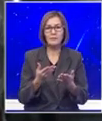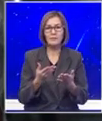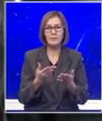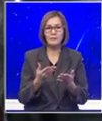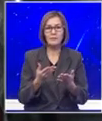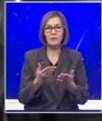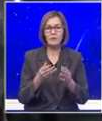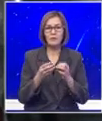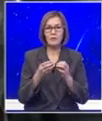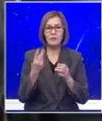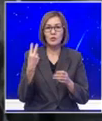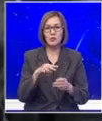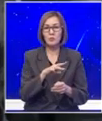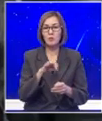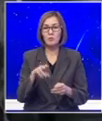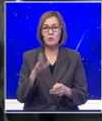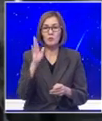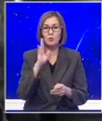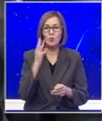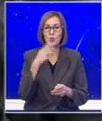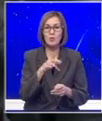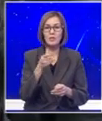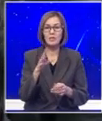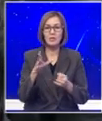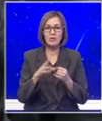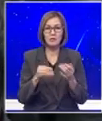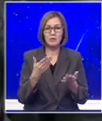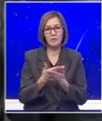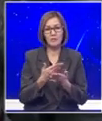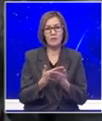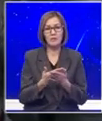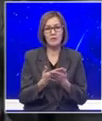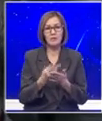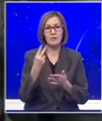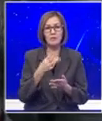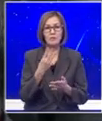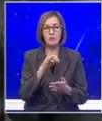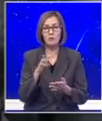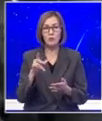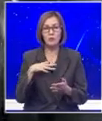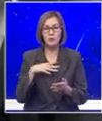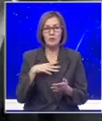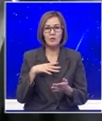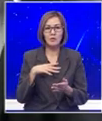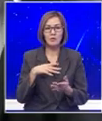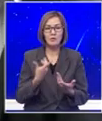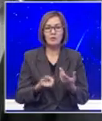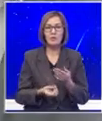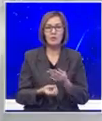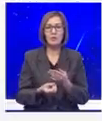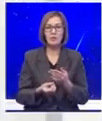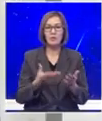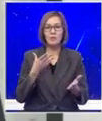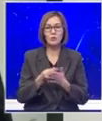миллионға шығады, 30 гектарға мен расчет жасаттым. 24 миллионға шығып тұр. Оны қай шаруа қожалық төлей